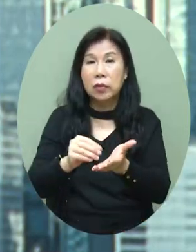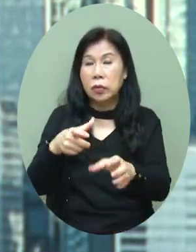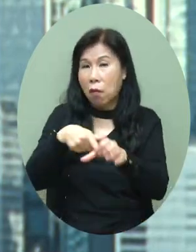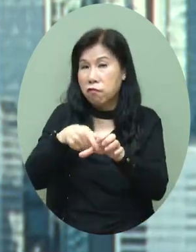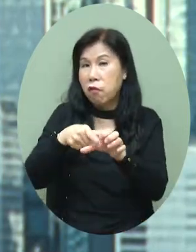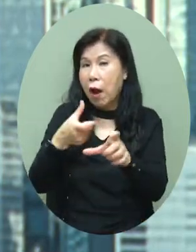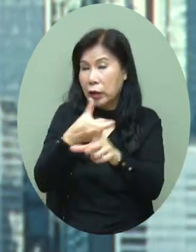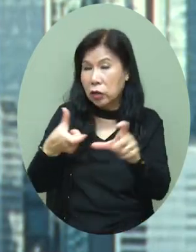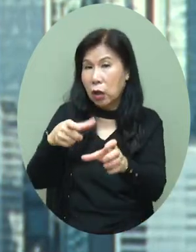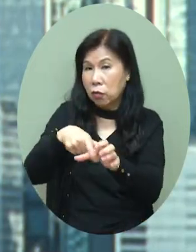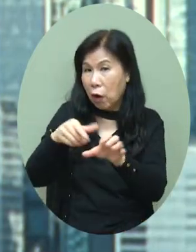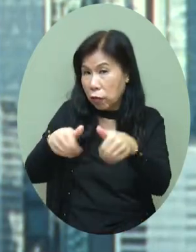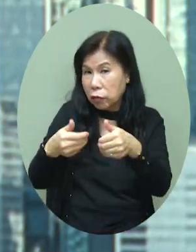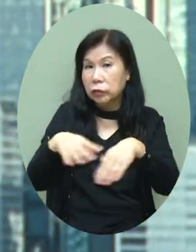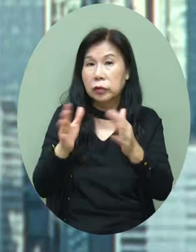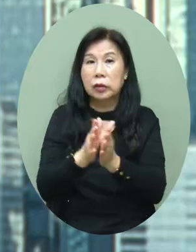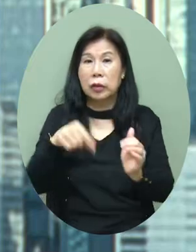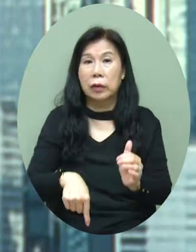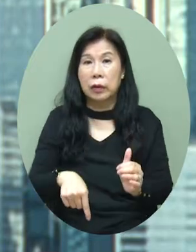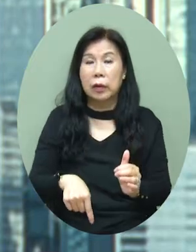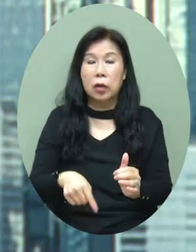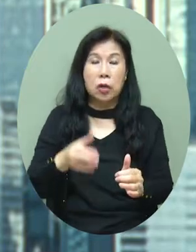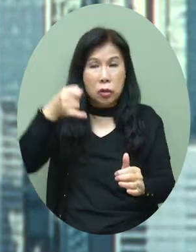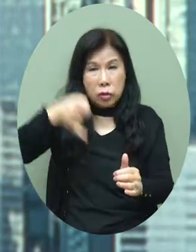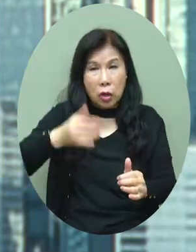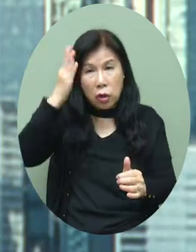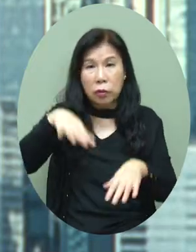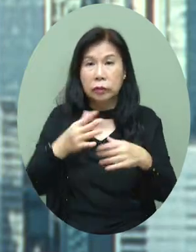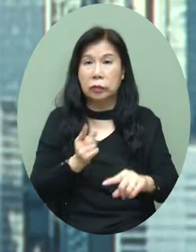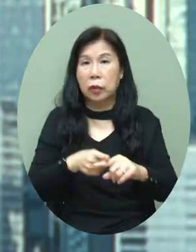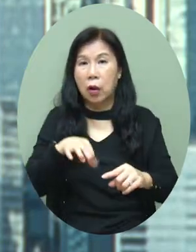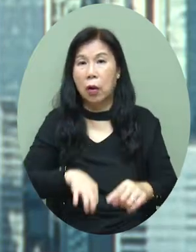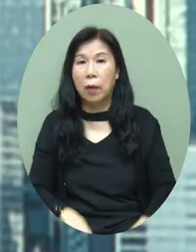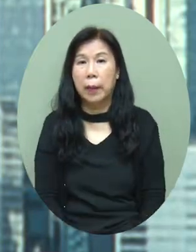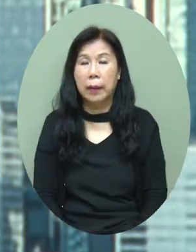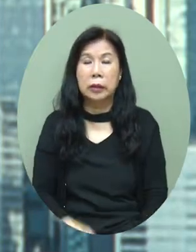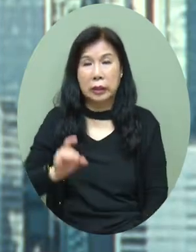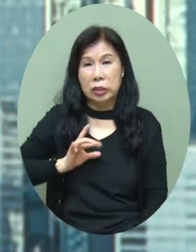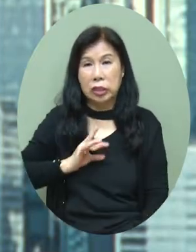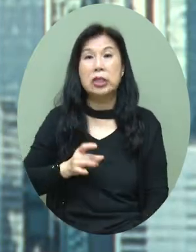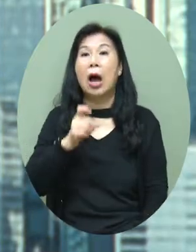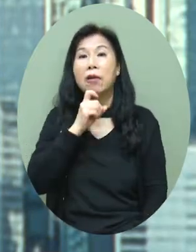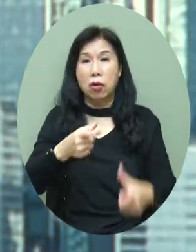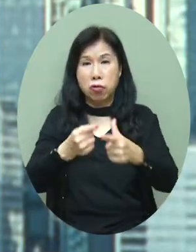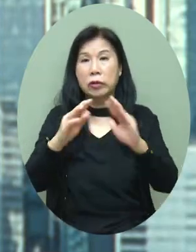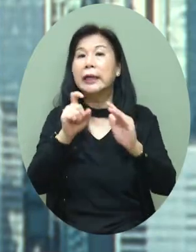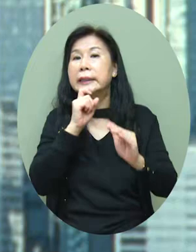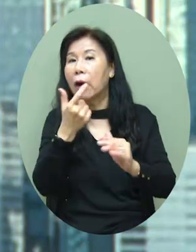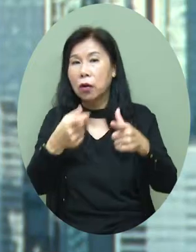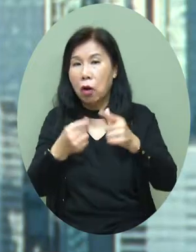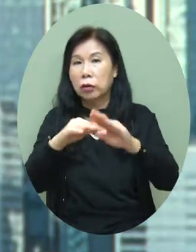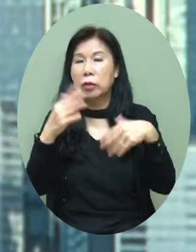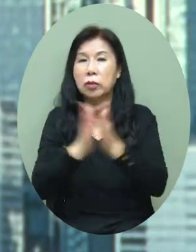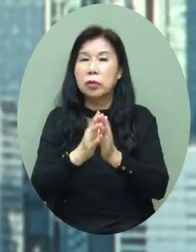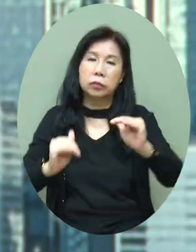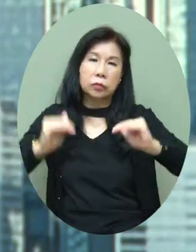可以咁樣講。其實喺長線嚟睇呢，我哋並唔同私營機構呢係有太